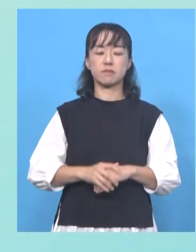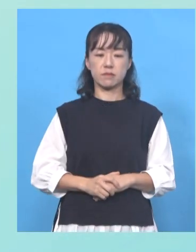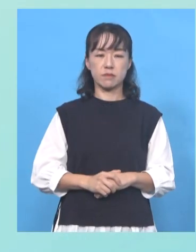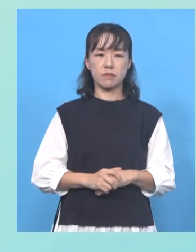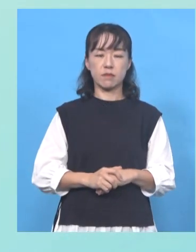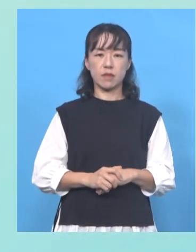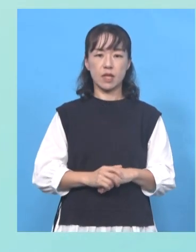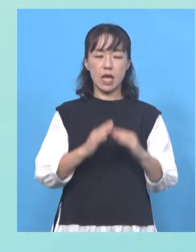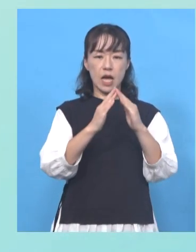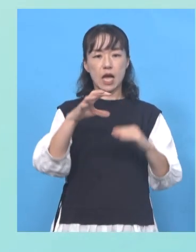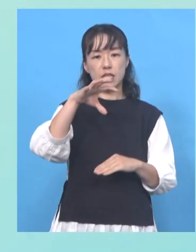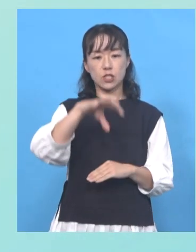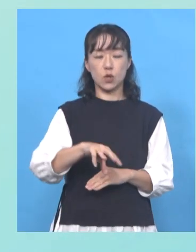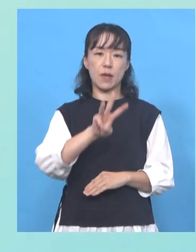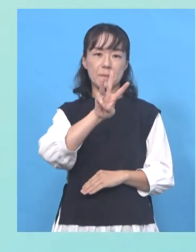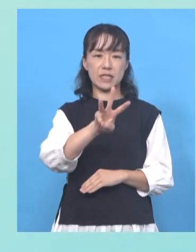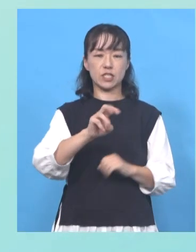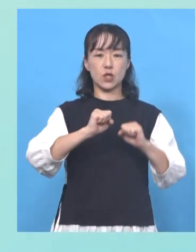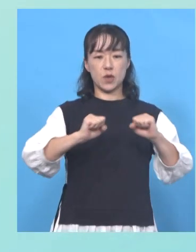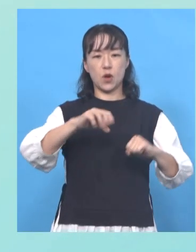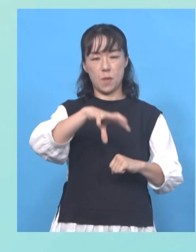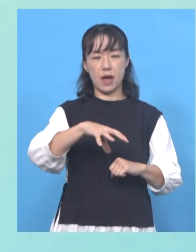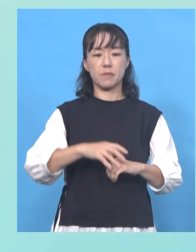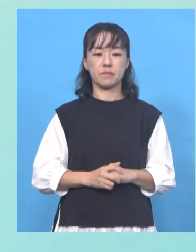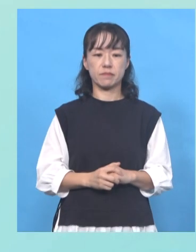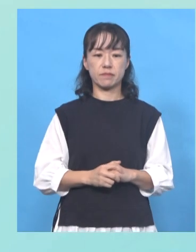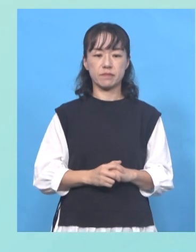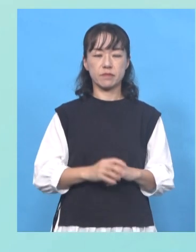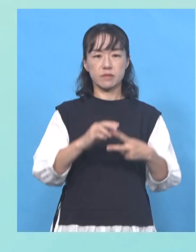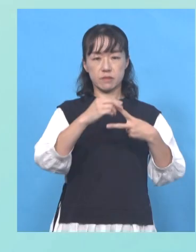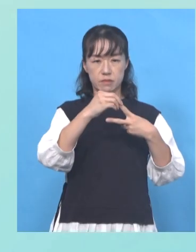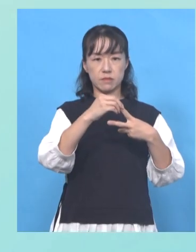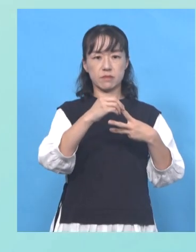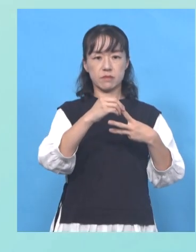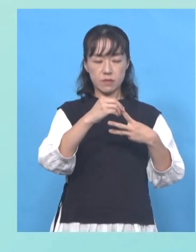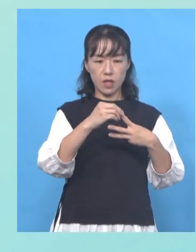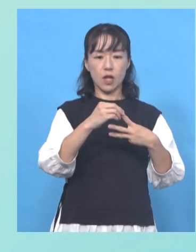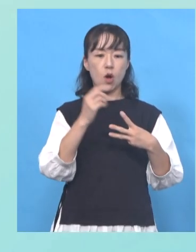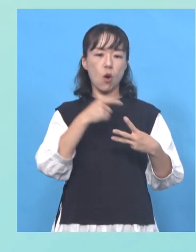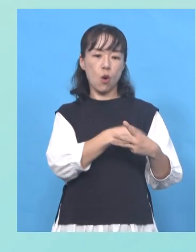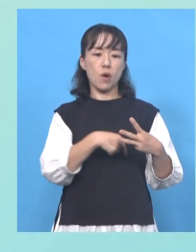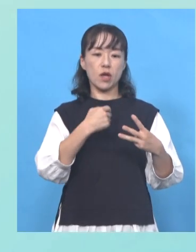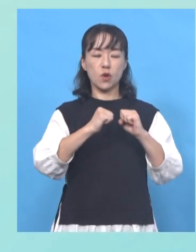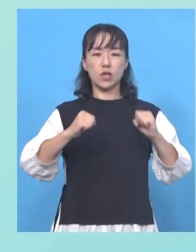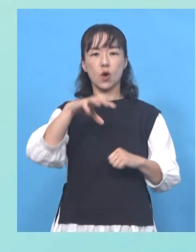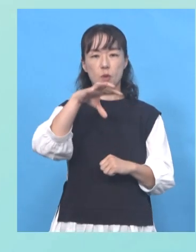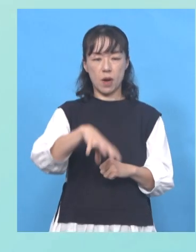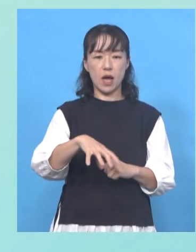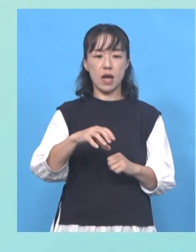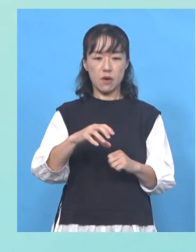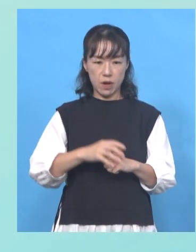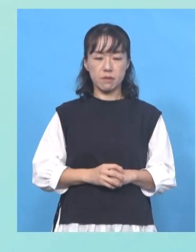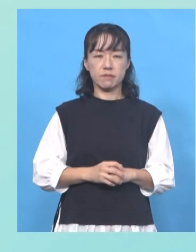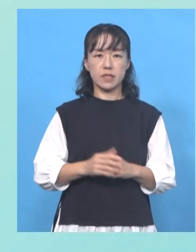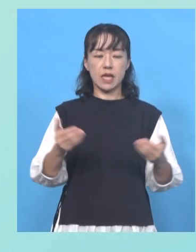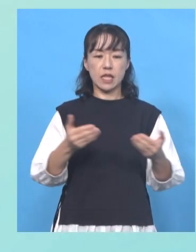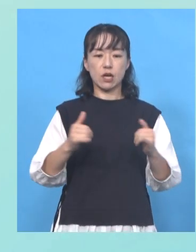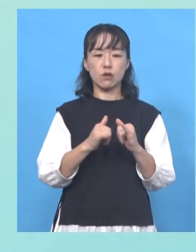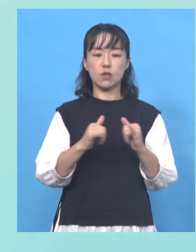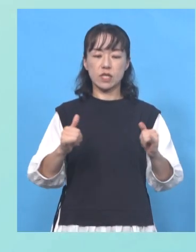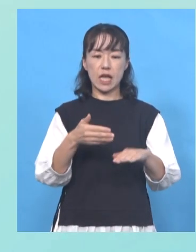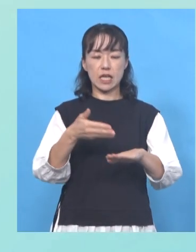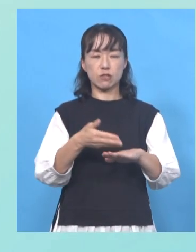は会場に3つの広場が企画されます。まず思いの広場では、東近江市で働く人たちの技